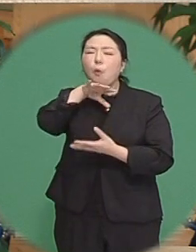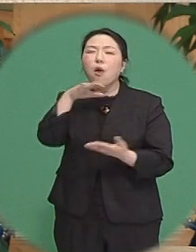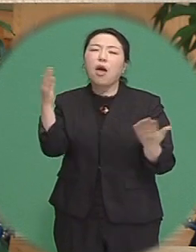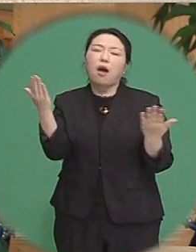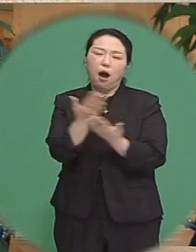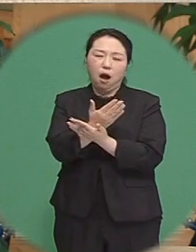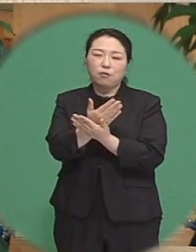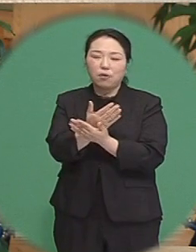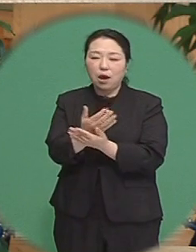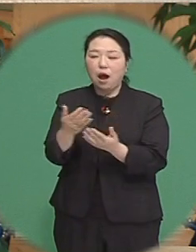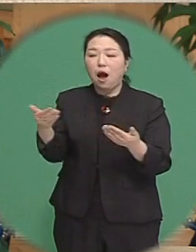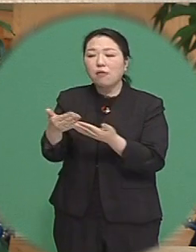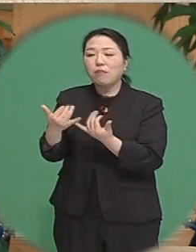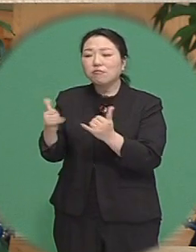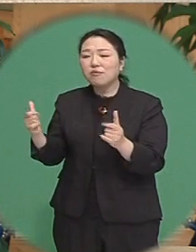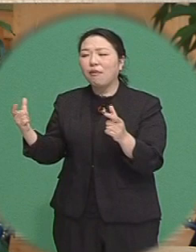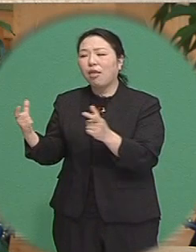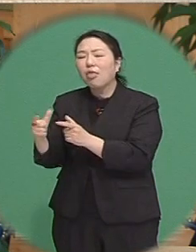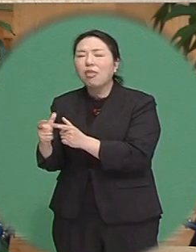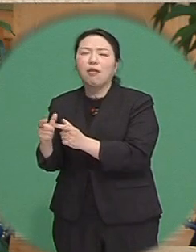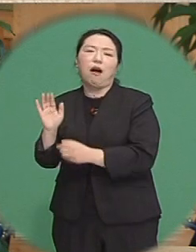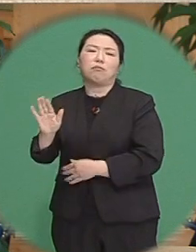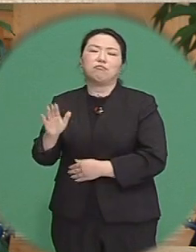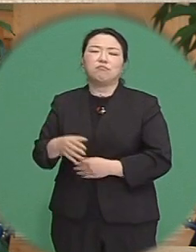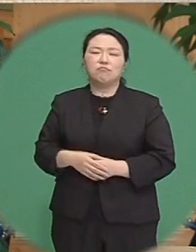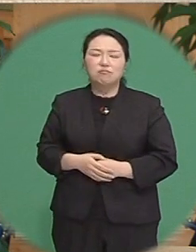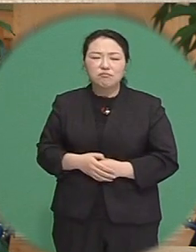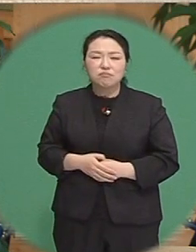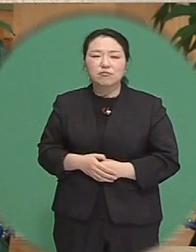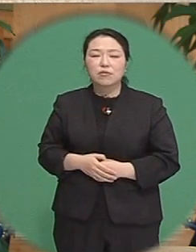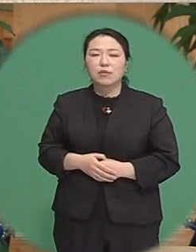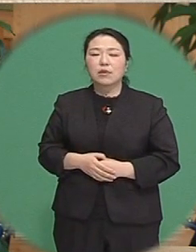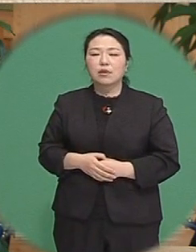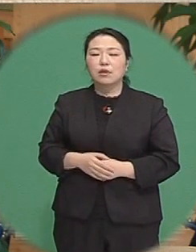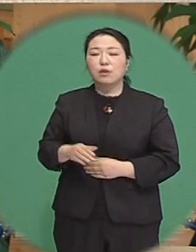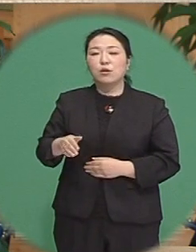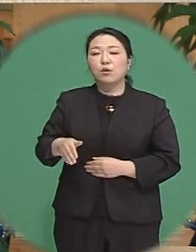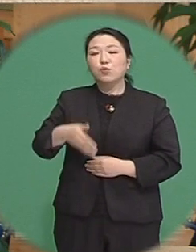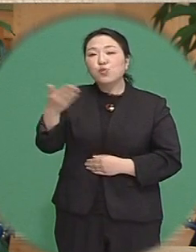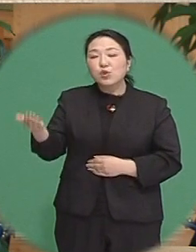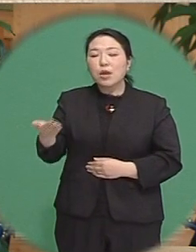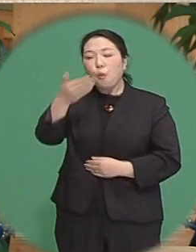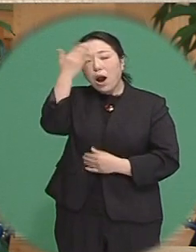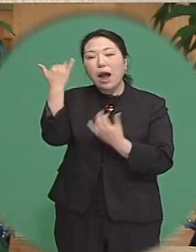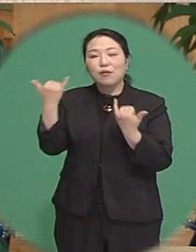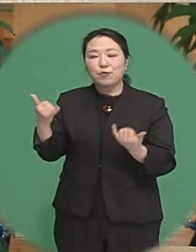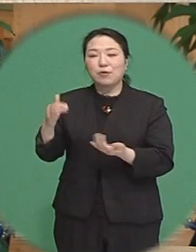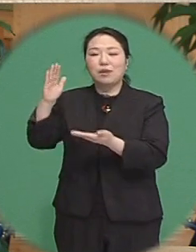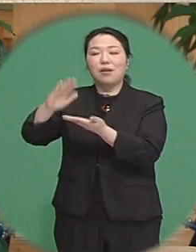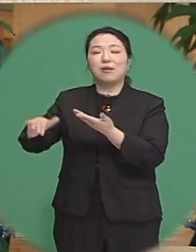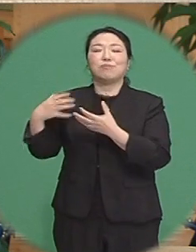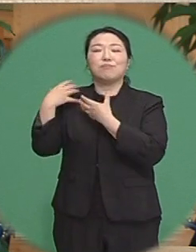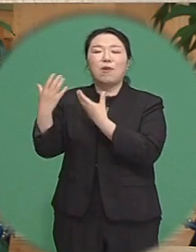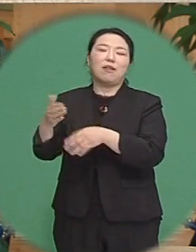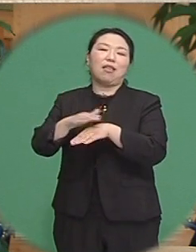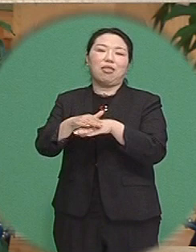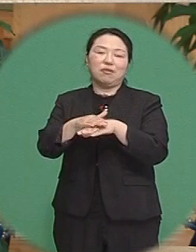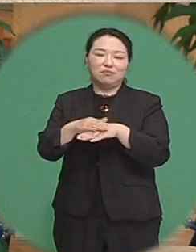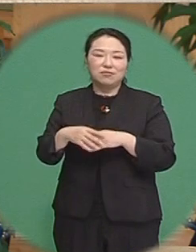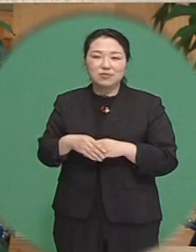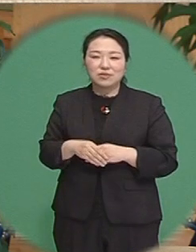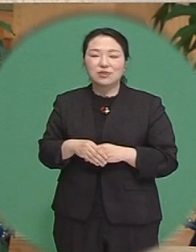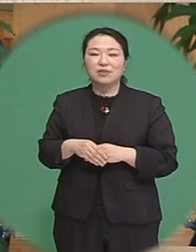も高齢化や担い手不足が顕著ですしっかりと次世代に引き継いでいくことが必要です農林水産